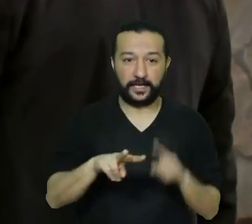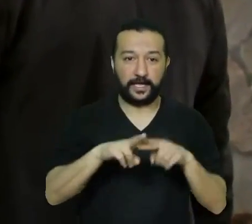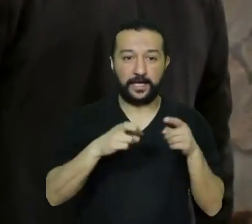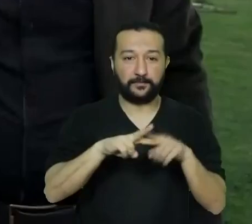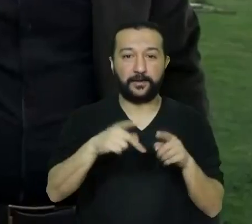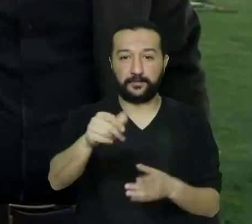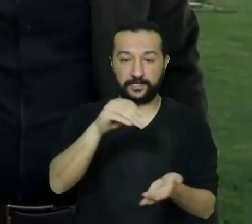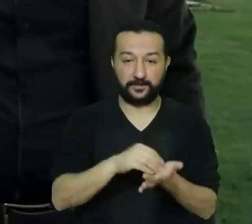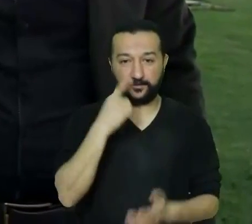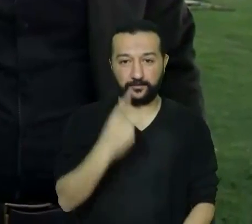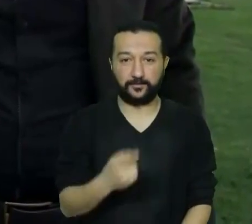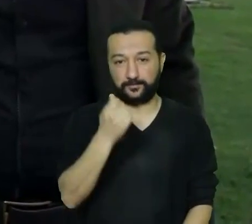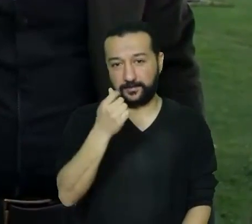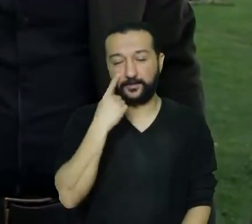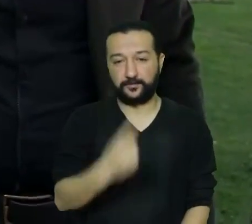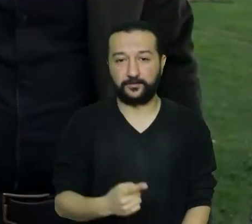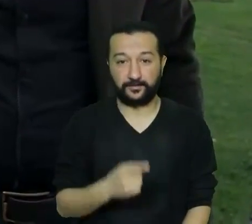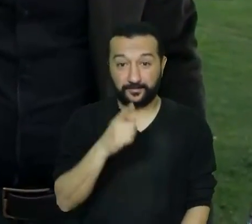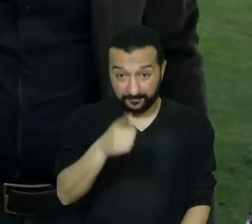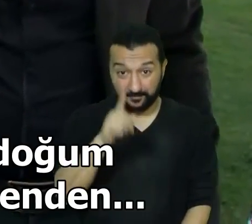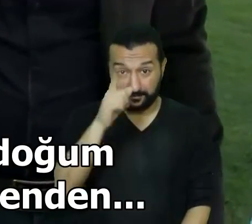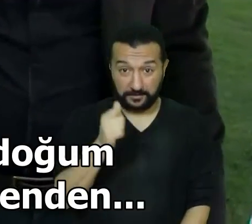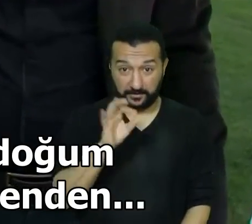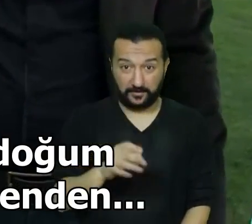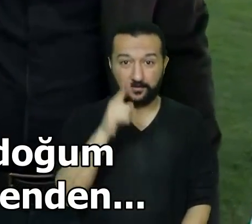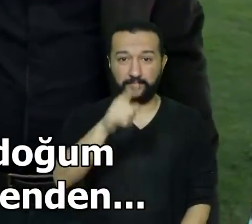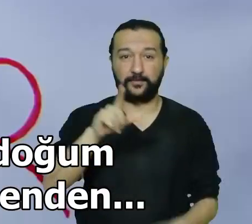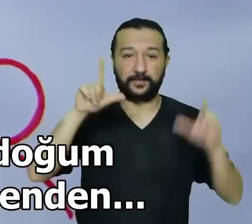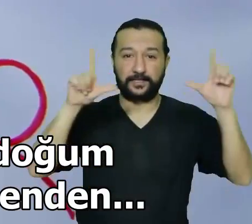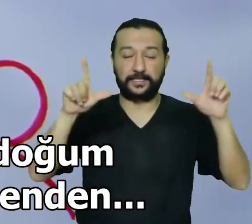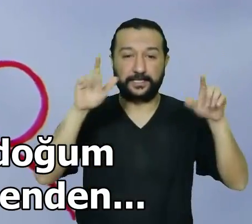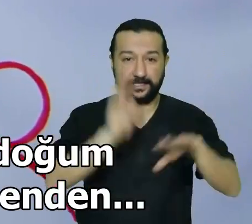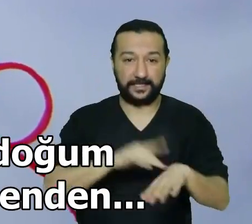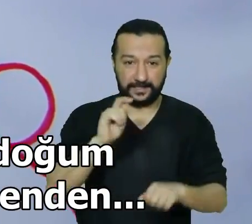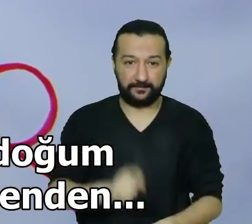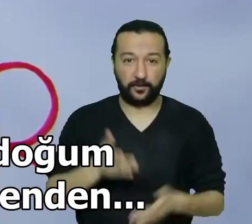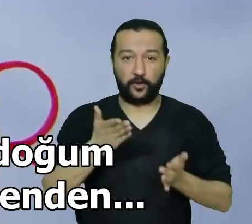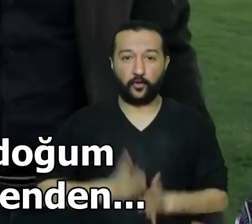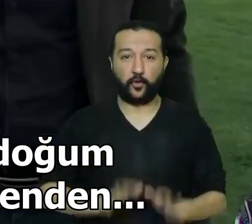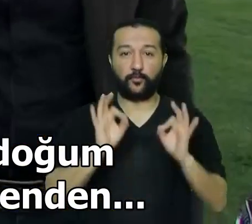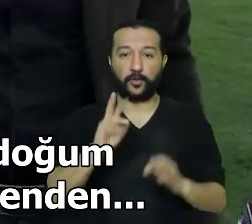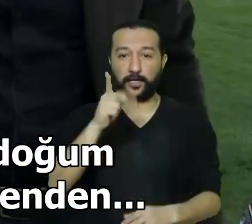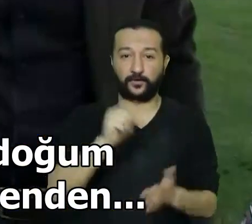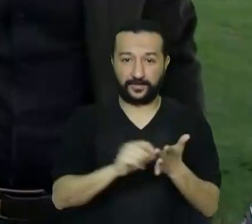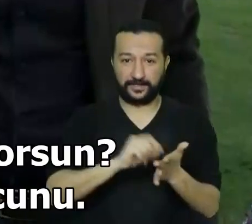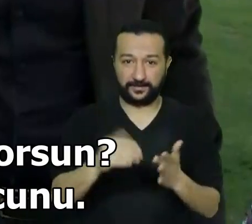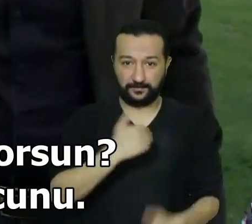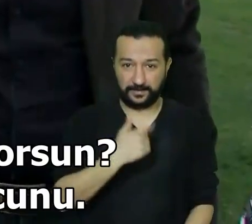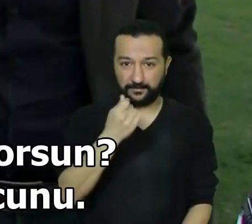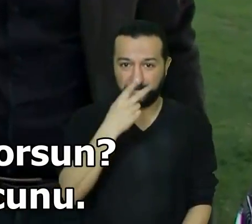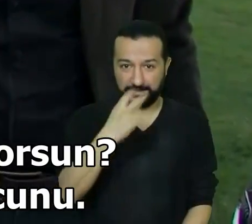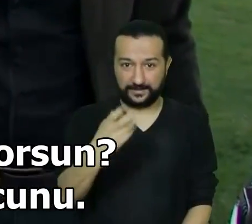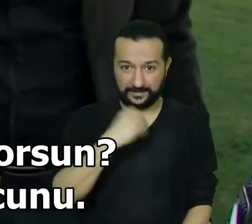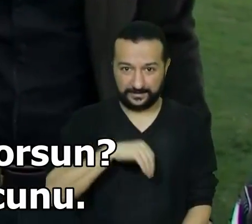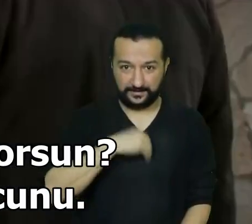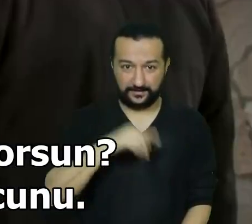Arpaya gireyim. Arpa mı? Ha? Allah Allah. Şuraya bir pankart asın diye, doğum gününe iki gün var yazdın diye benden